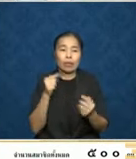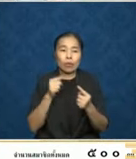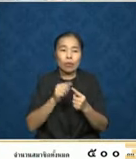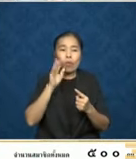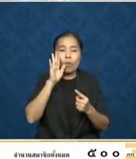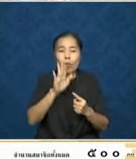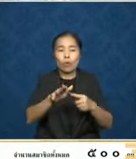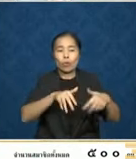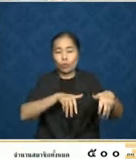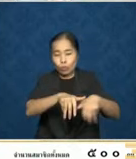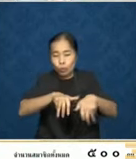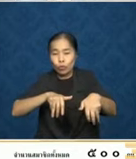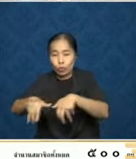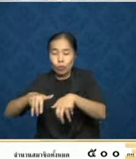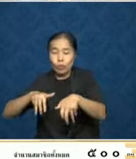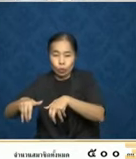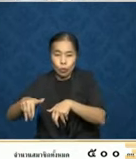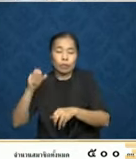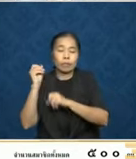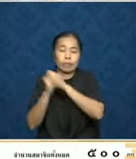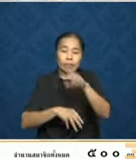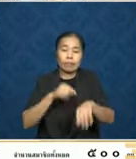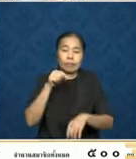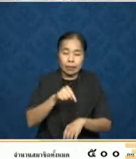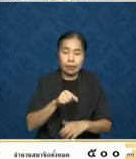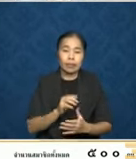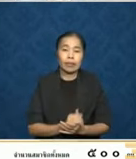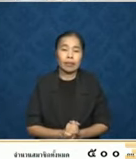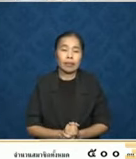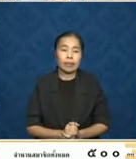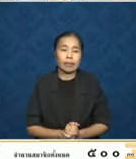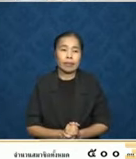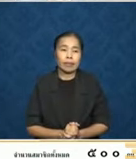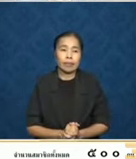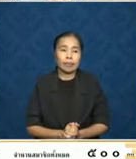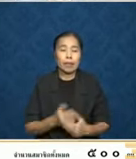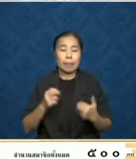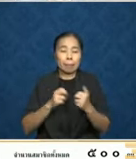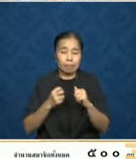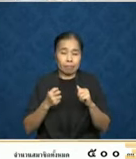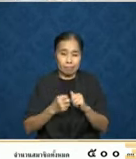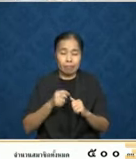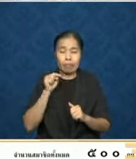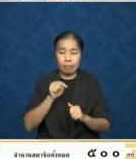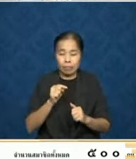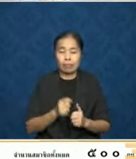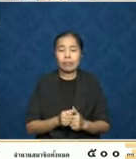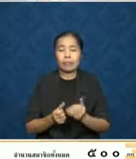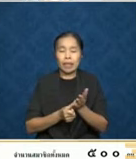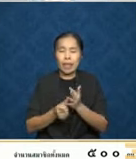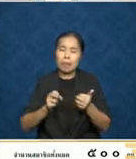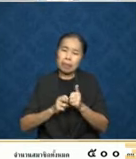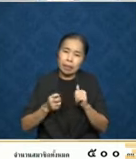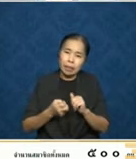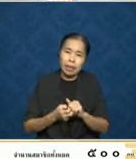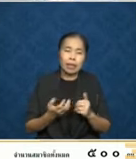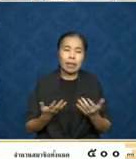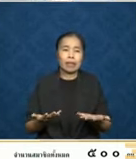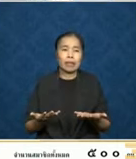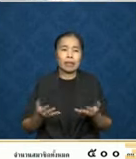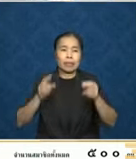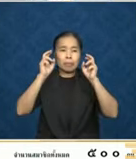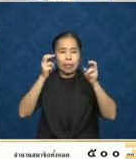เป็นขยะทั่วไปที่ต้องกำจัดอย่างเดียวนะคะเพราะนั้นปัญหาตัวนี้คือเราจะไปแก้เรื่องว่าในประ